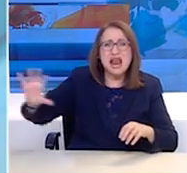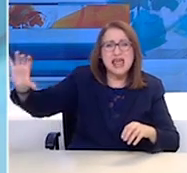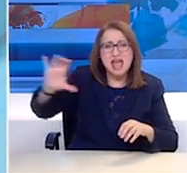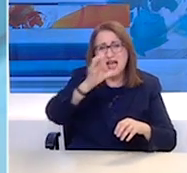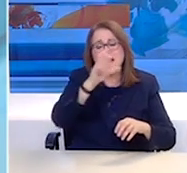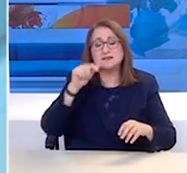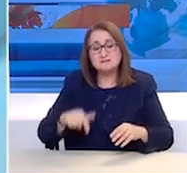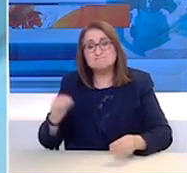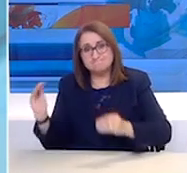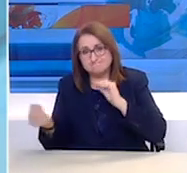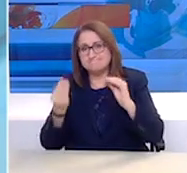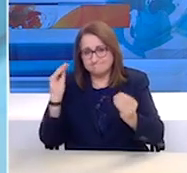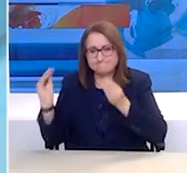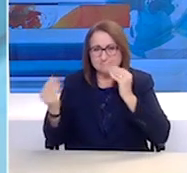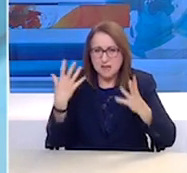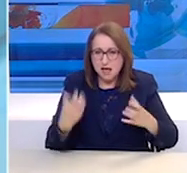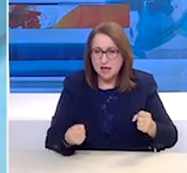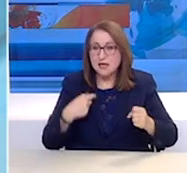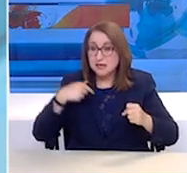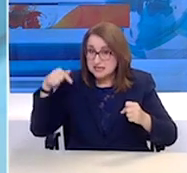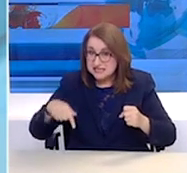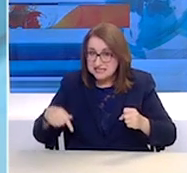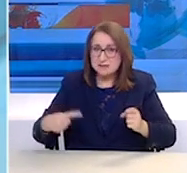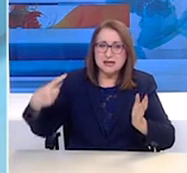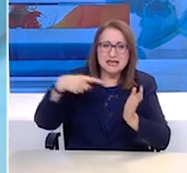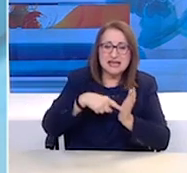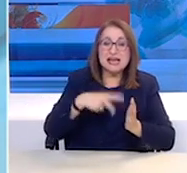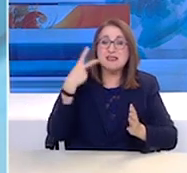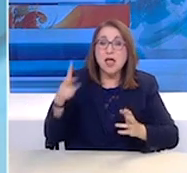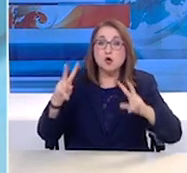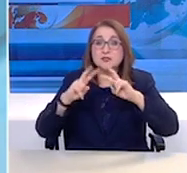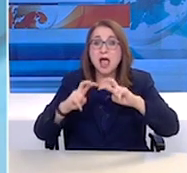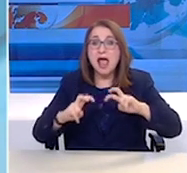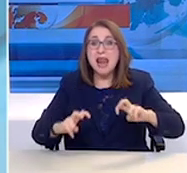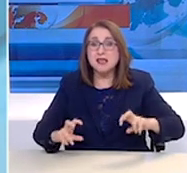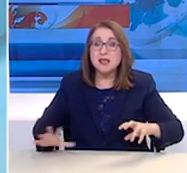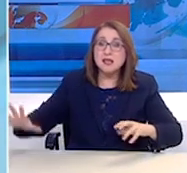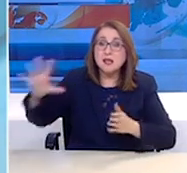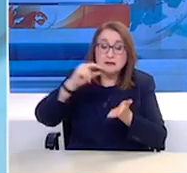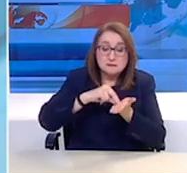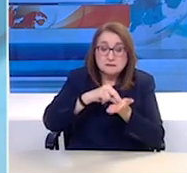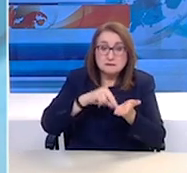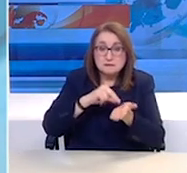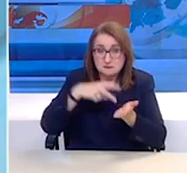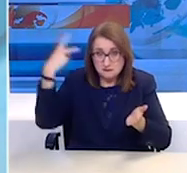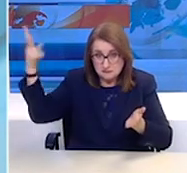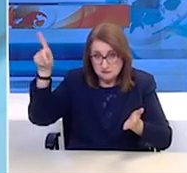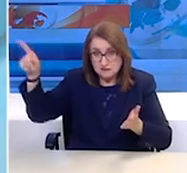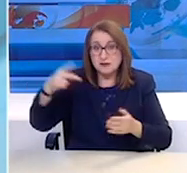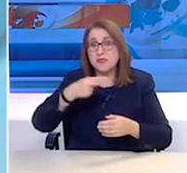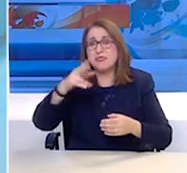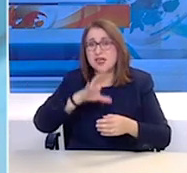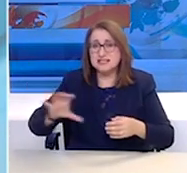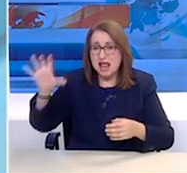πραγματοποιούνται σήμερα μαζικά και ταυτόχρονα 1.200 έλεγχοι στο σύνολο των οικισμών των Ρωμά της Θεσσαλίας. Στην ενότητα